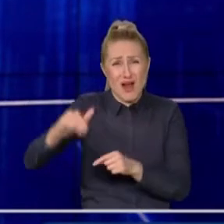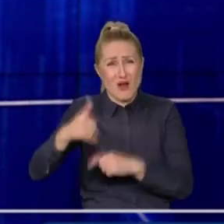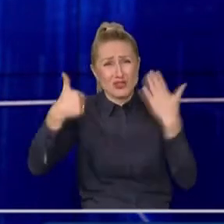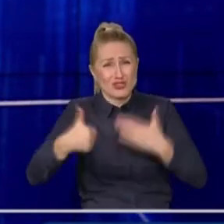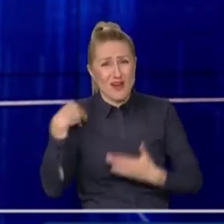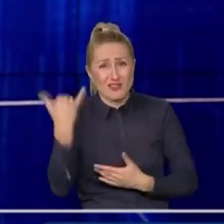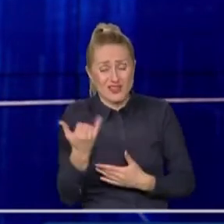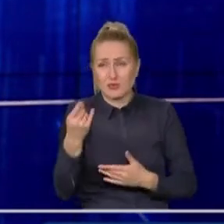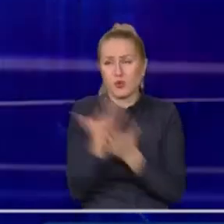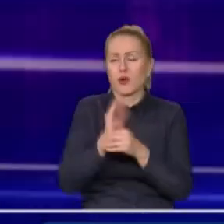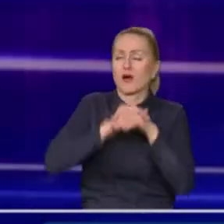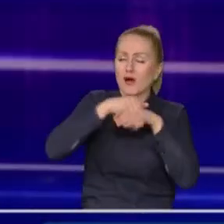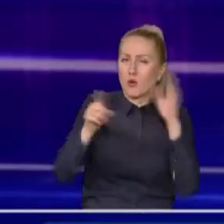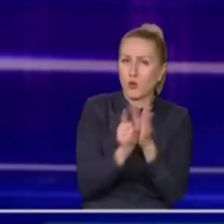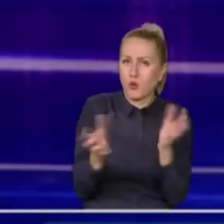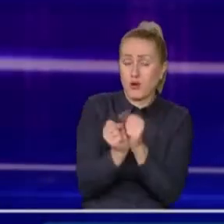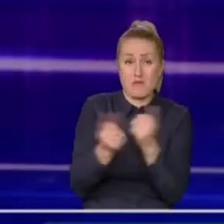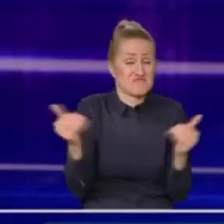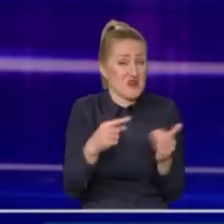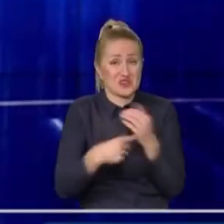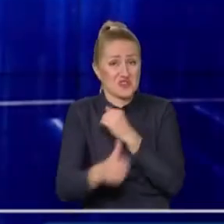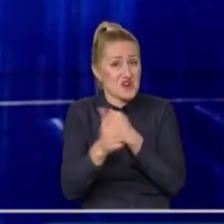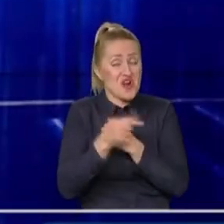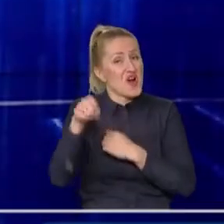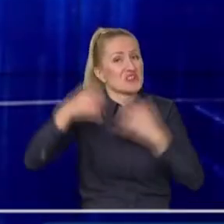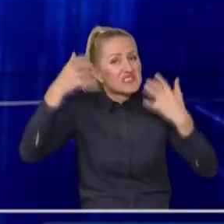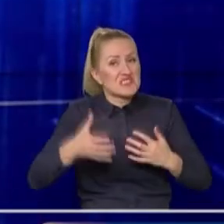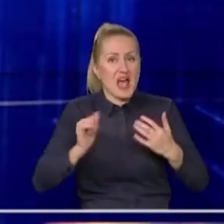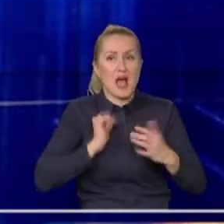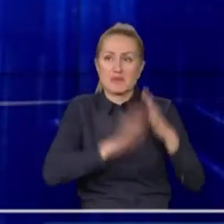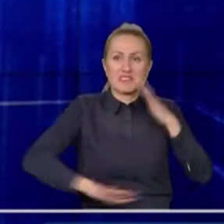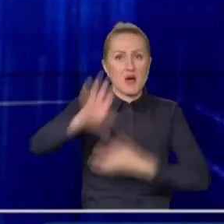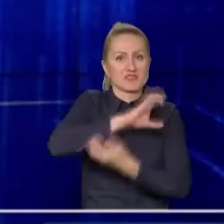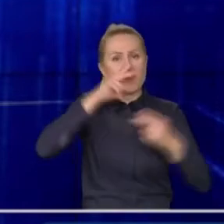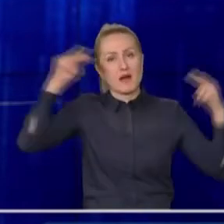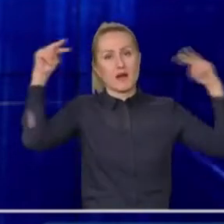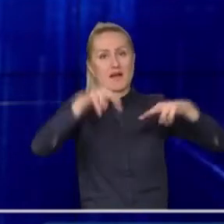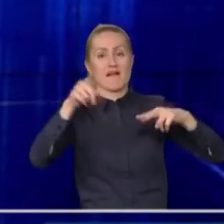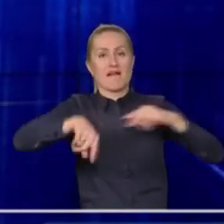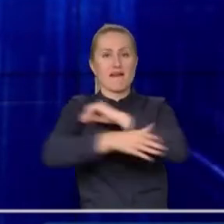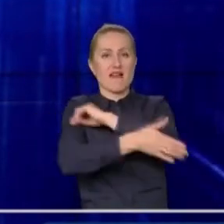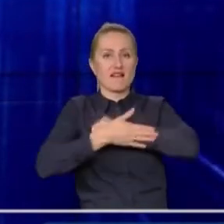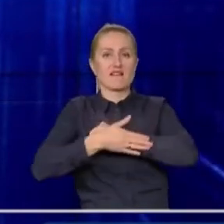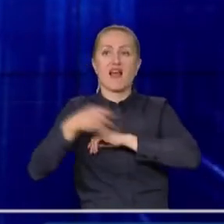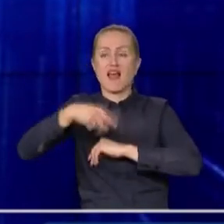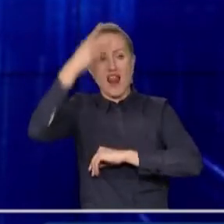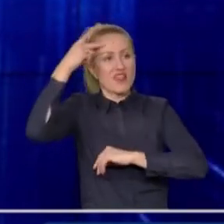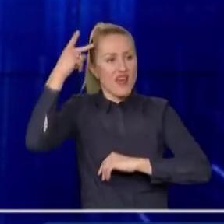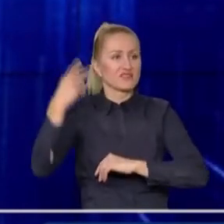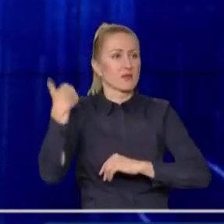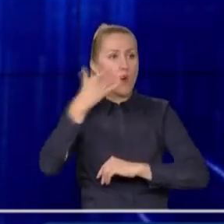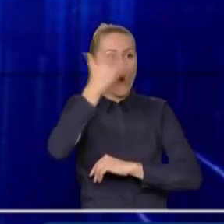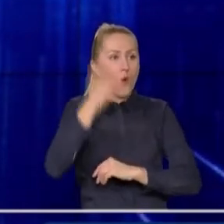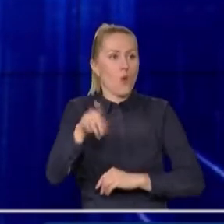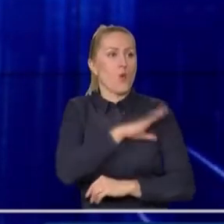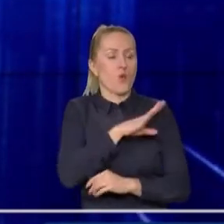ostatniej chwili uratowano. Być może chodziło reżimowi o to, żeby nagle cały świat się dowiedział, że na granicy, tym razem litewsko-białoruskiej,